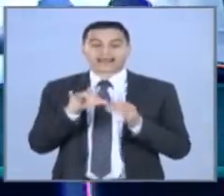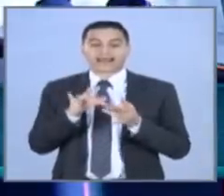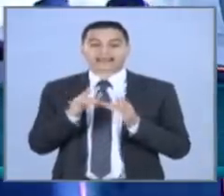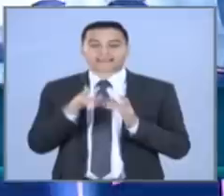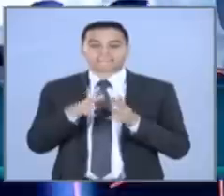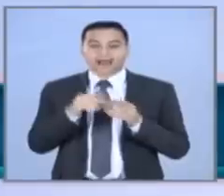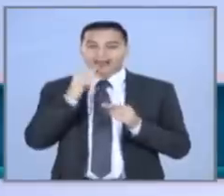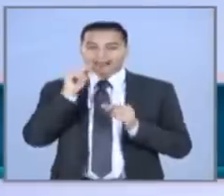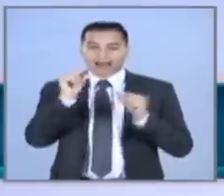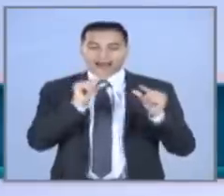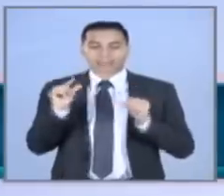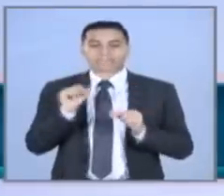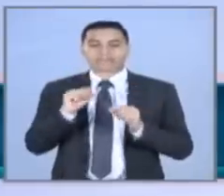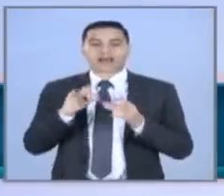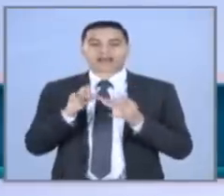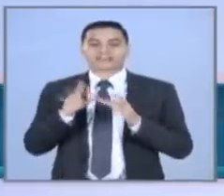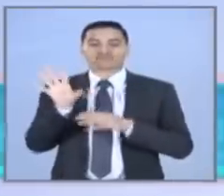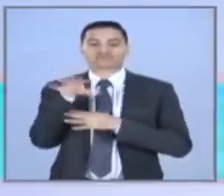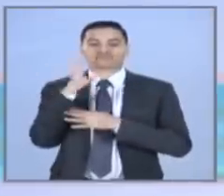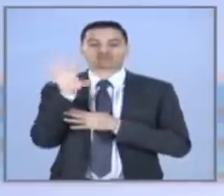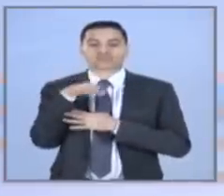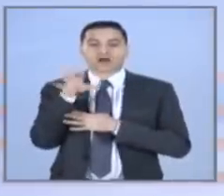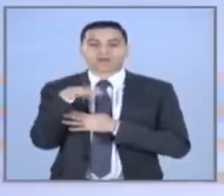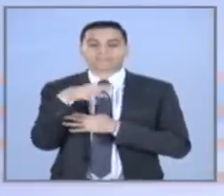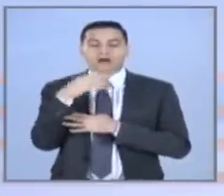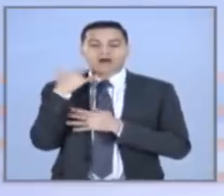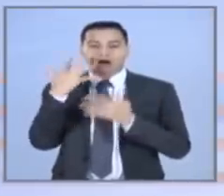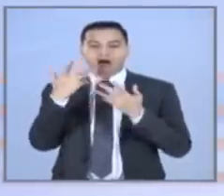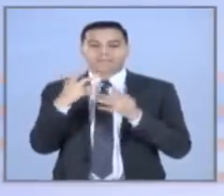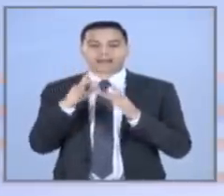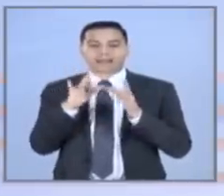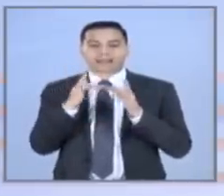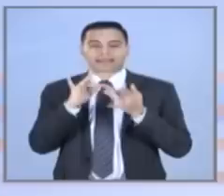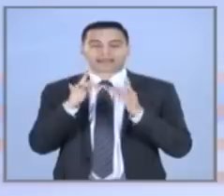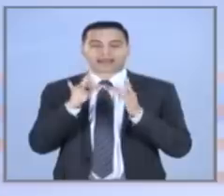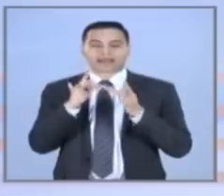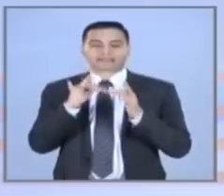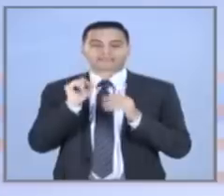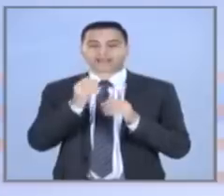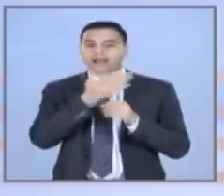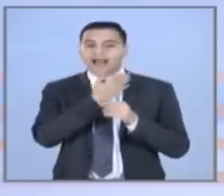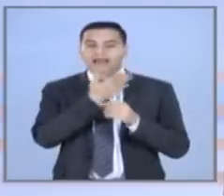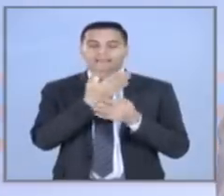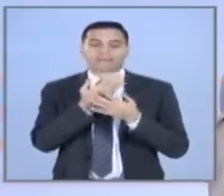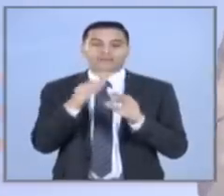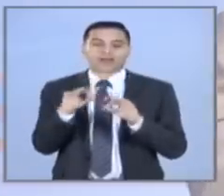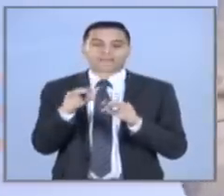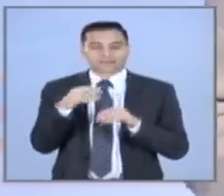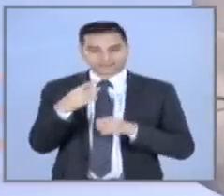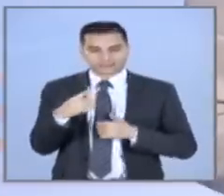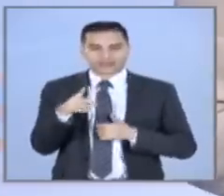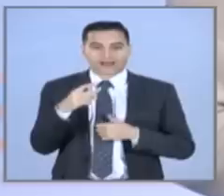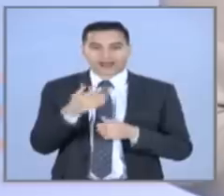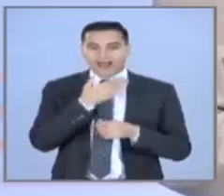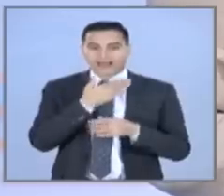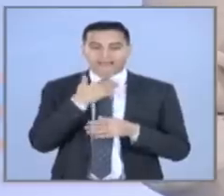برافو عليك يا ميراي. الشبكة الرقمية للخدمات المتكاملة،